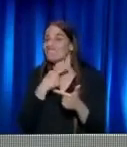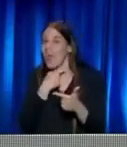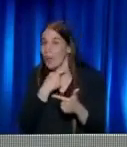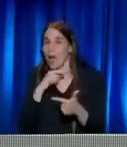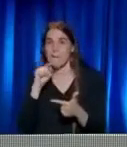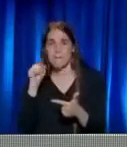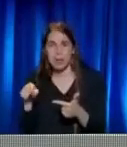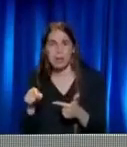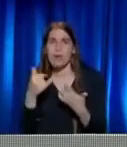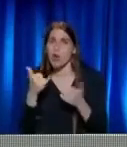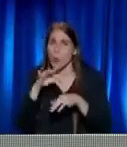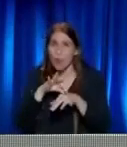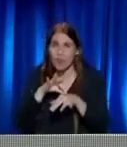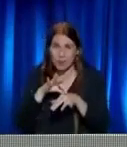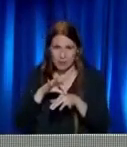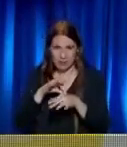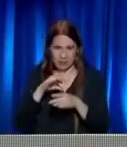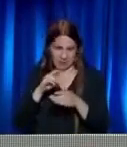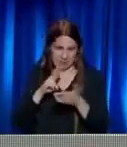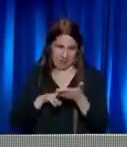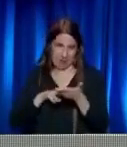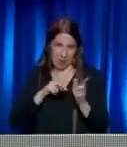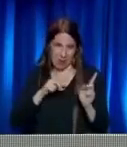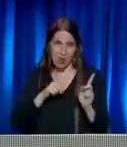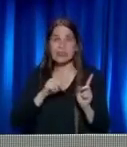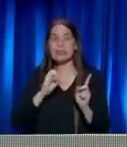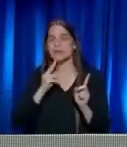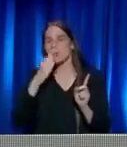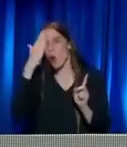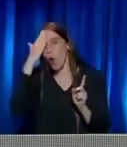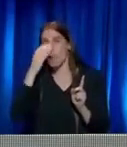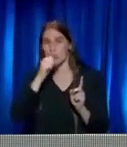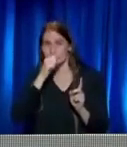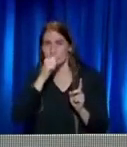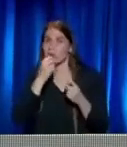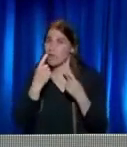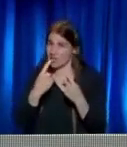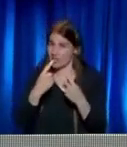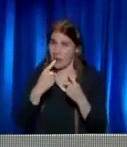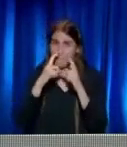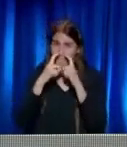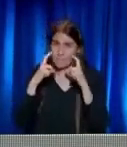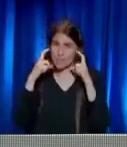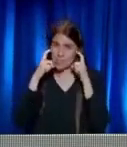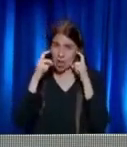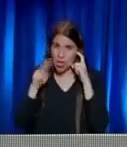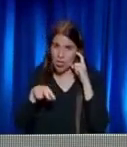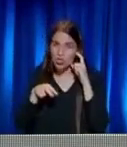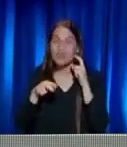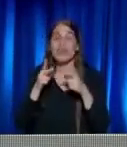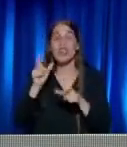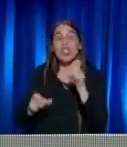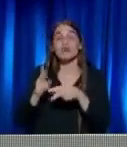היום הרופאים במרפאות, בעיקר אם מישהו מגיע עם סימנים של חום ושיעול, עובדים בעצמם גם עם מסכה, וגם עם החולים